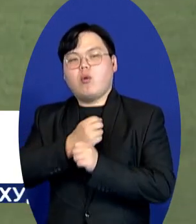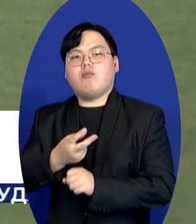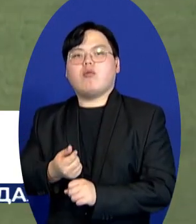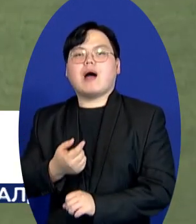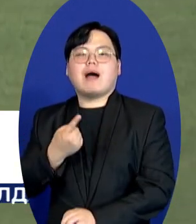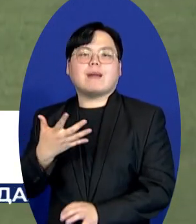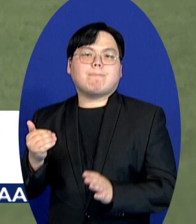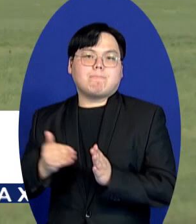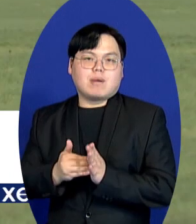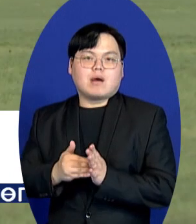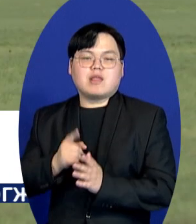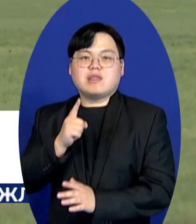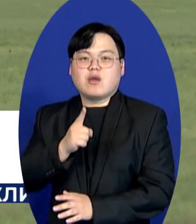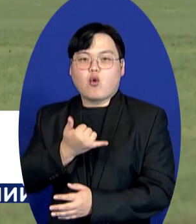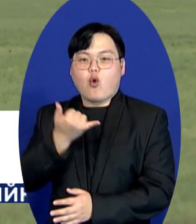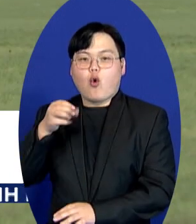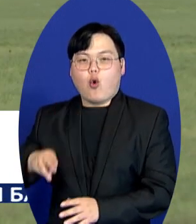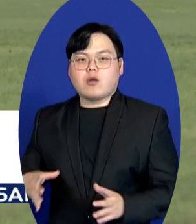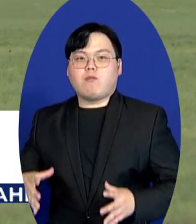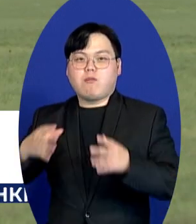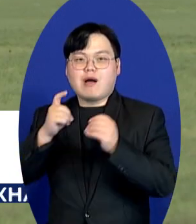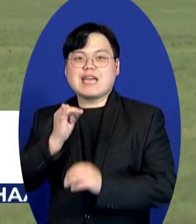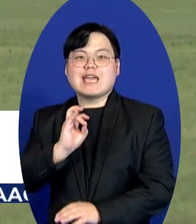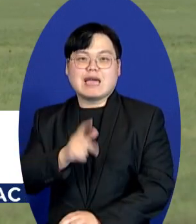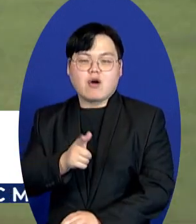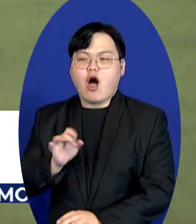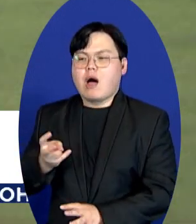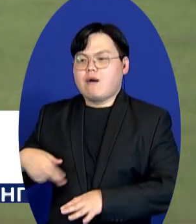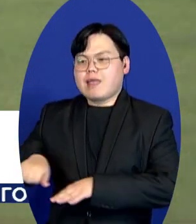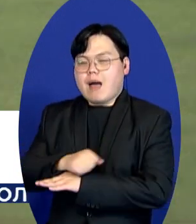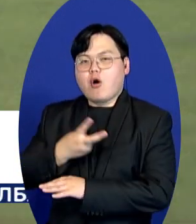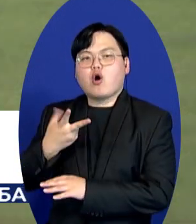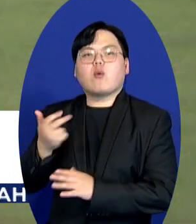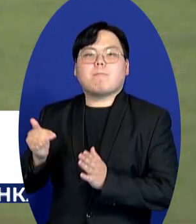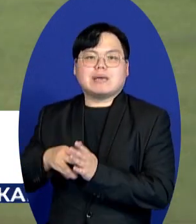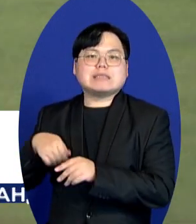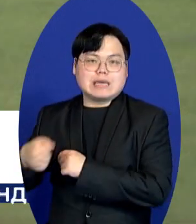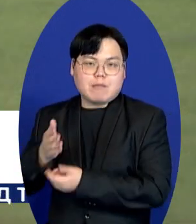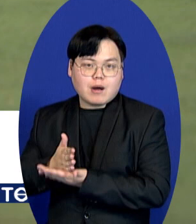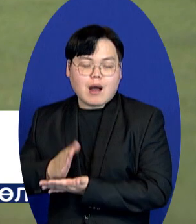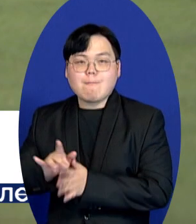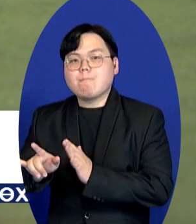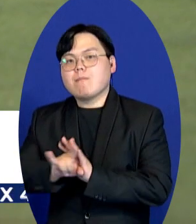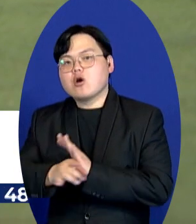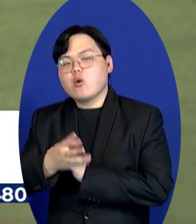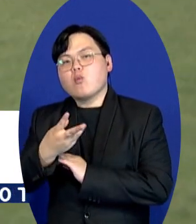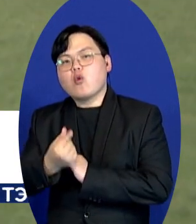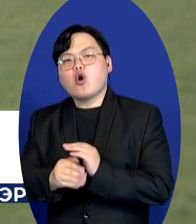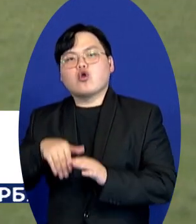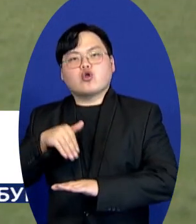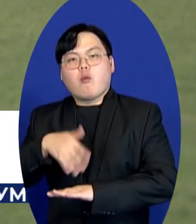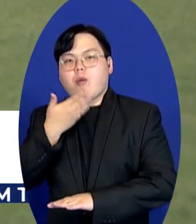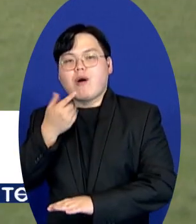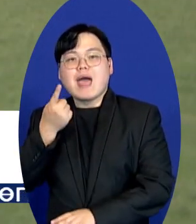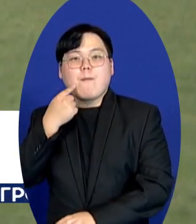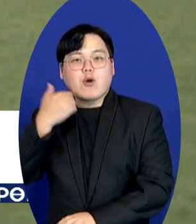төгрөгийн үнэтэй байгаа нэг уут хэвэг Ховд аймагт 23,000 орчим төгрөгөөр борлуулагдж байна. Харин малын үн доктортой биш. Ийм